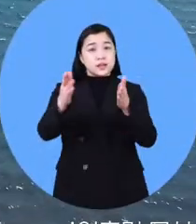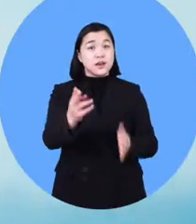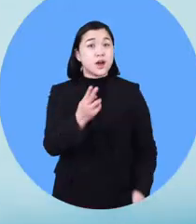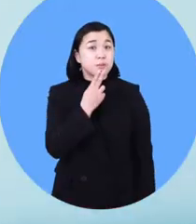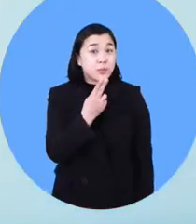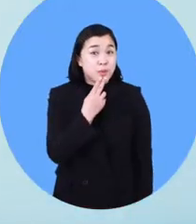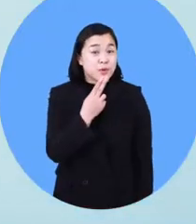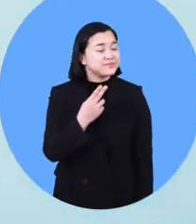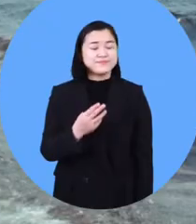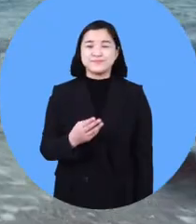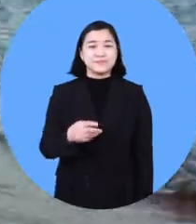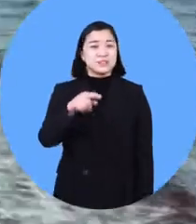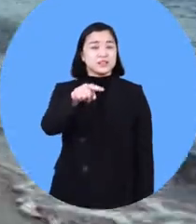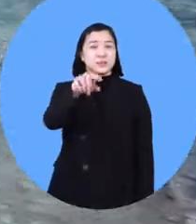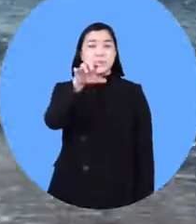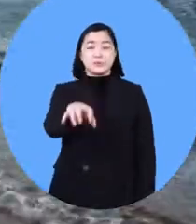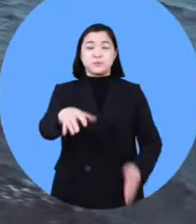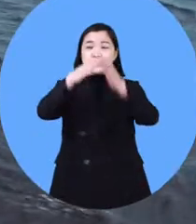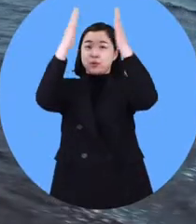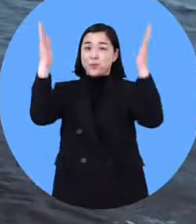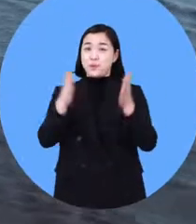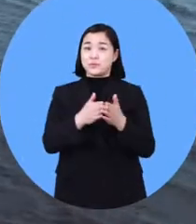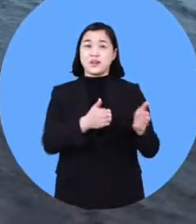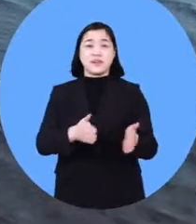길이 없다고?